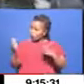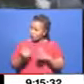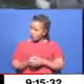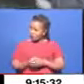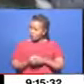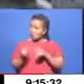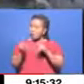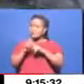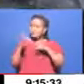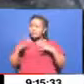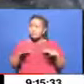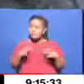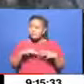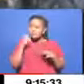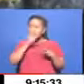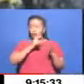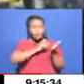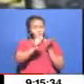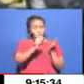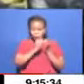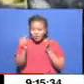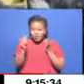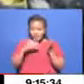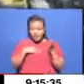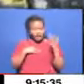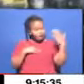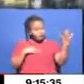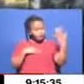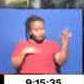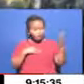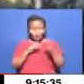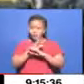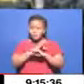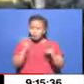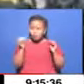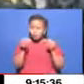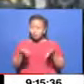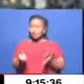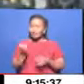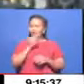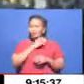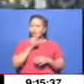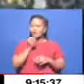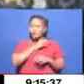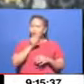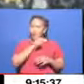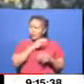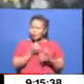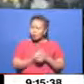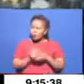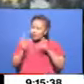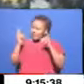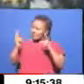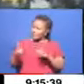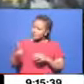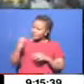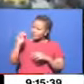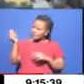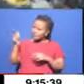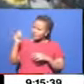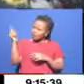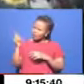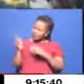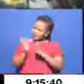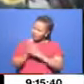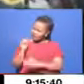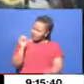mkataba yenu hawana nakala, wanalalamika saa hizi. Mambo yetu na nyinyi ni tofauti kama